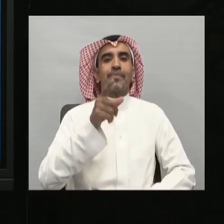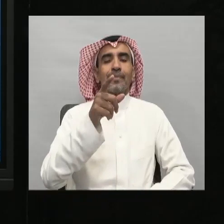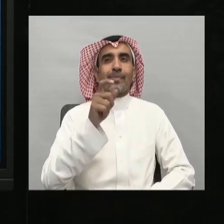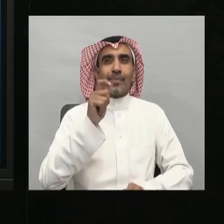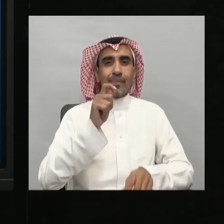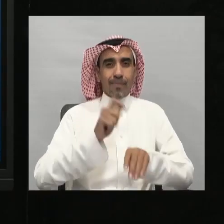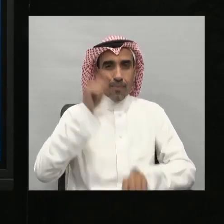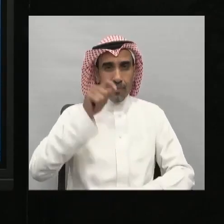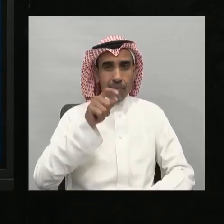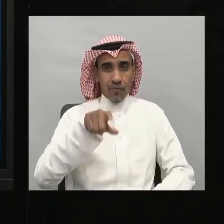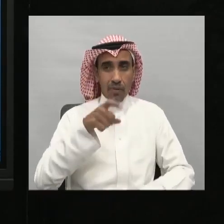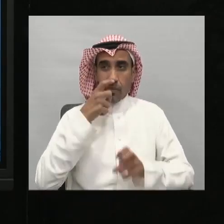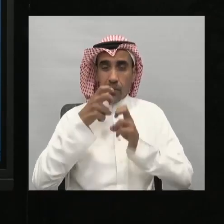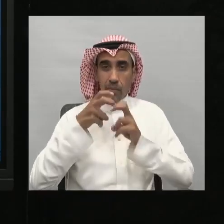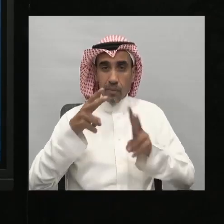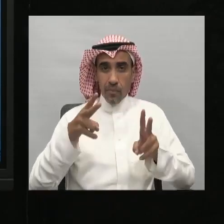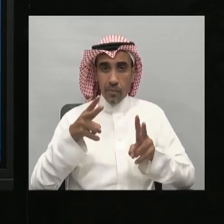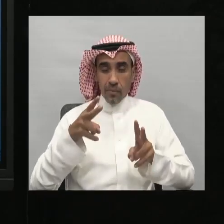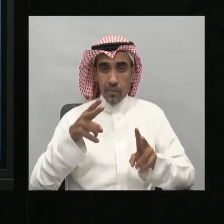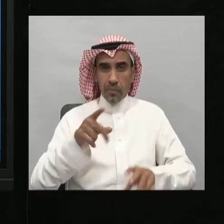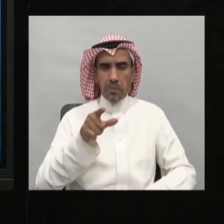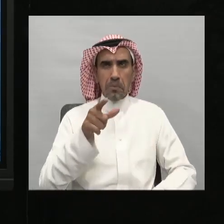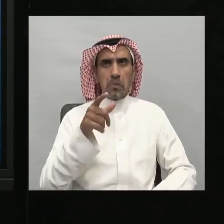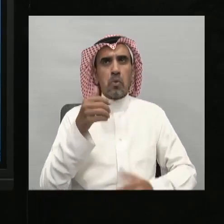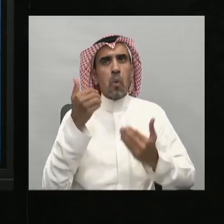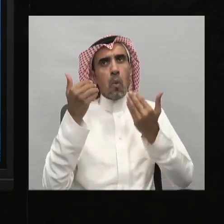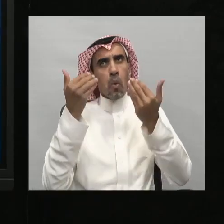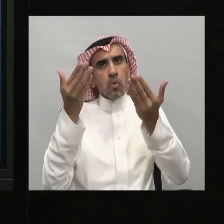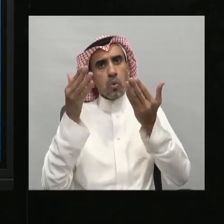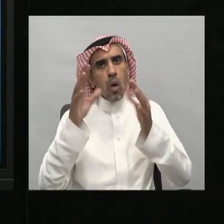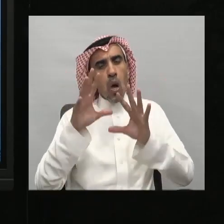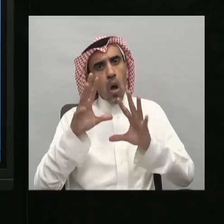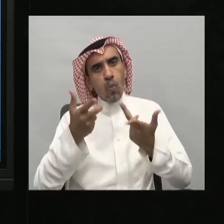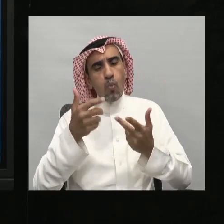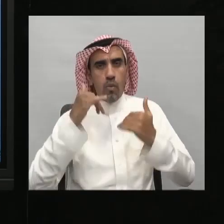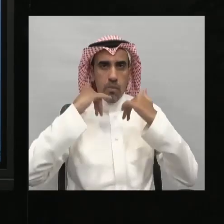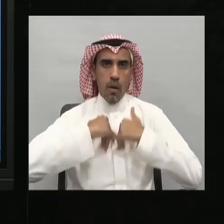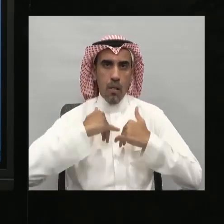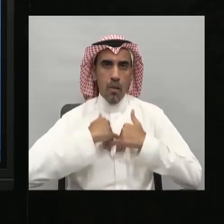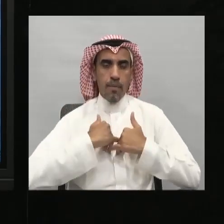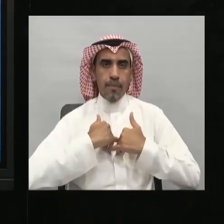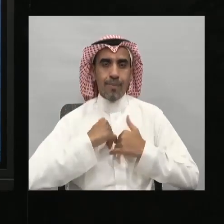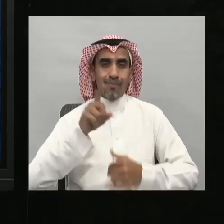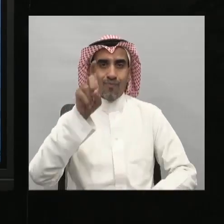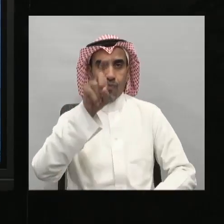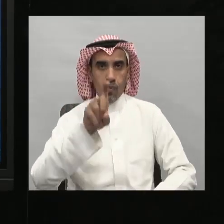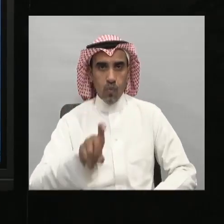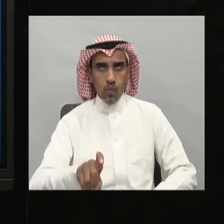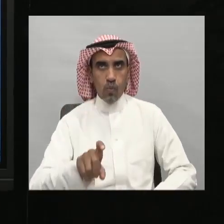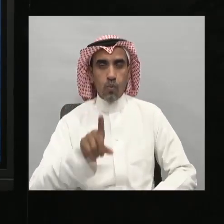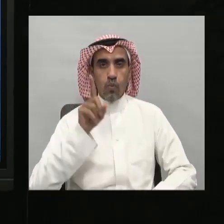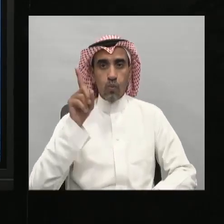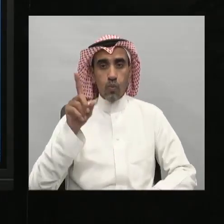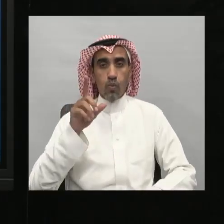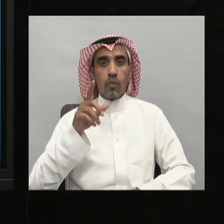اللاسعات هل هنالك استجابة للمثيرات؟ قد تكون هذه المثيرات خارجية أو قد تكون ماذا؟ داخلية. لكن السؤال هل هنالك